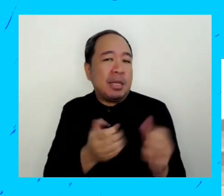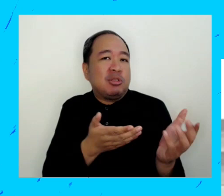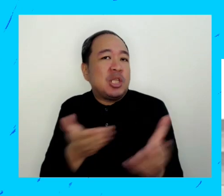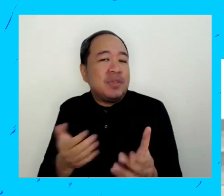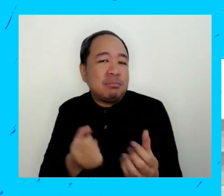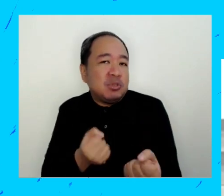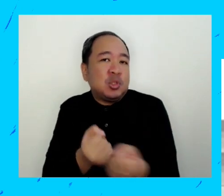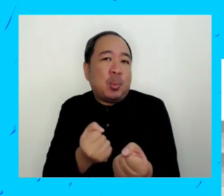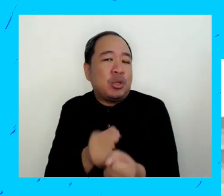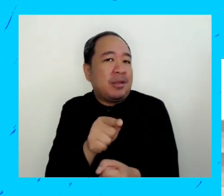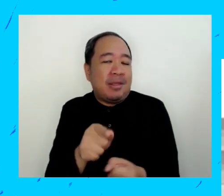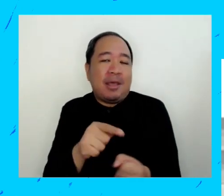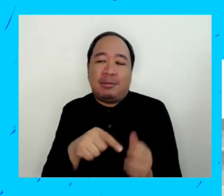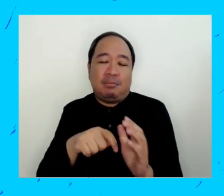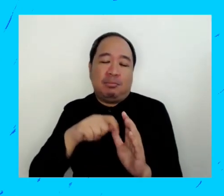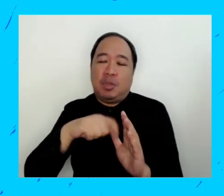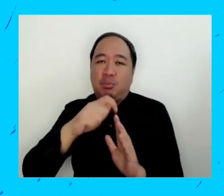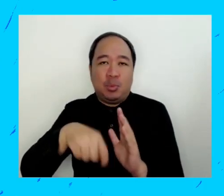Ils veulent bien s'engager dans le programme.